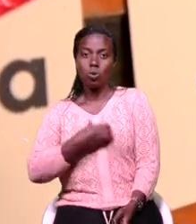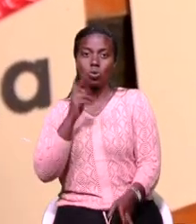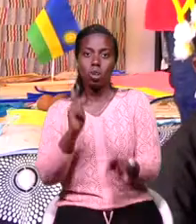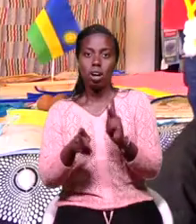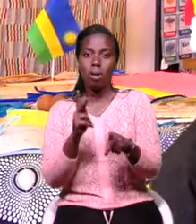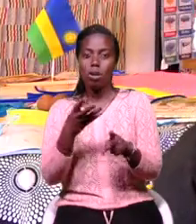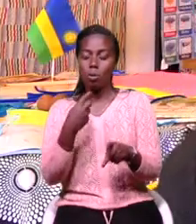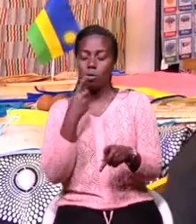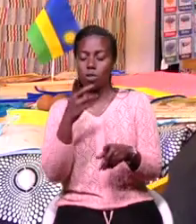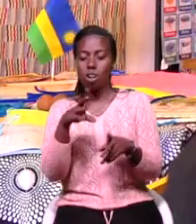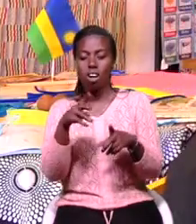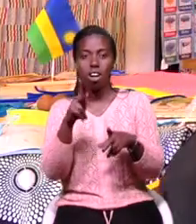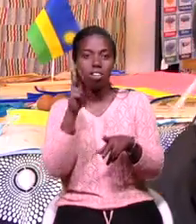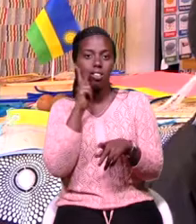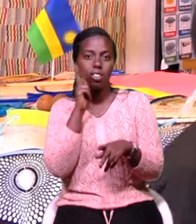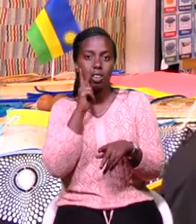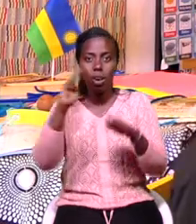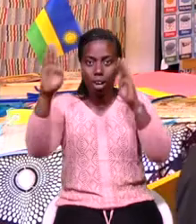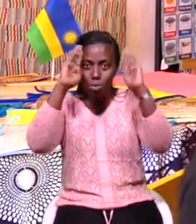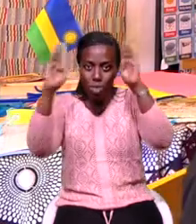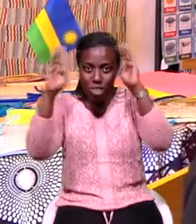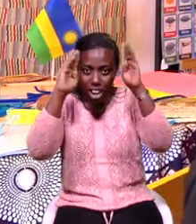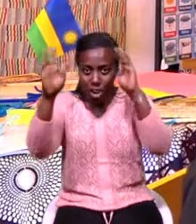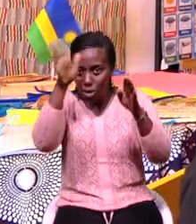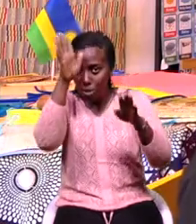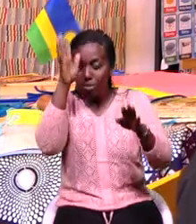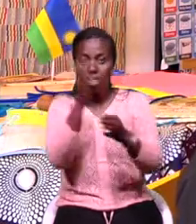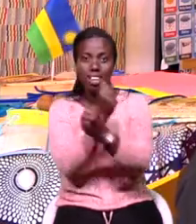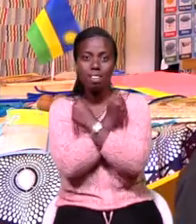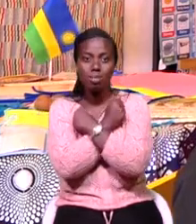ikinyarwanda nabo muraho muraho papa yambi